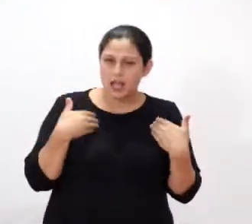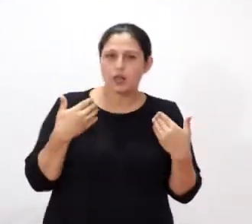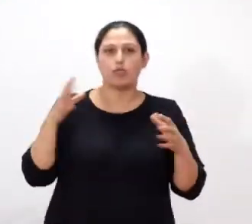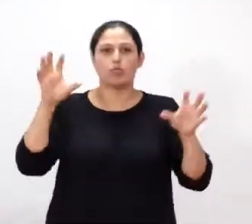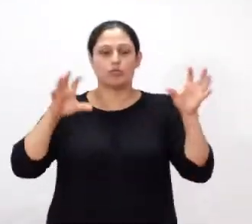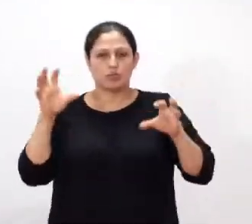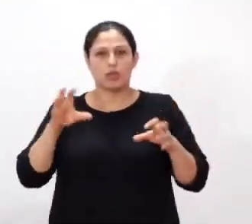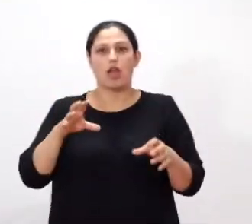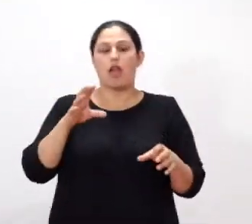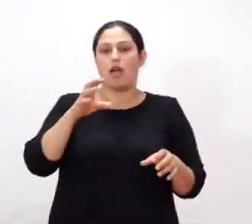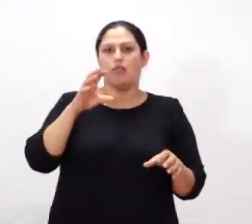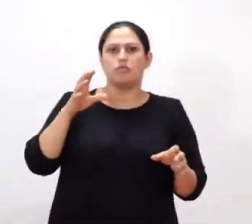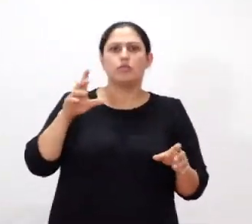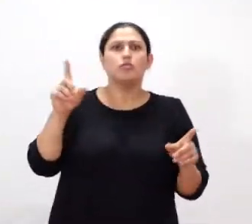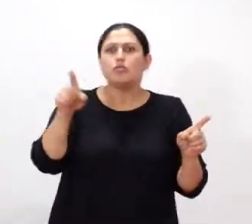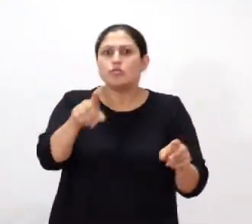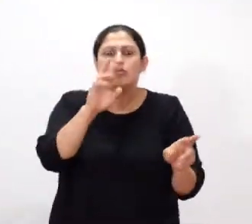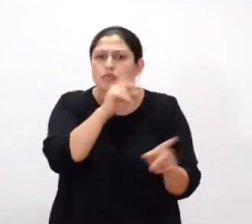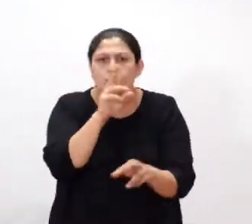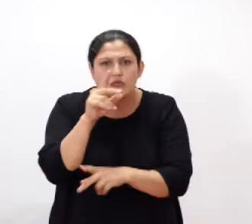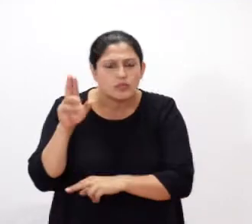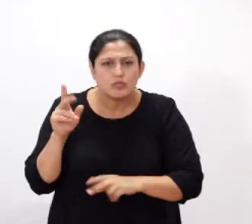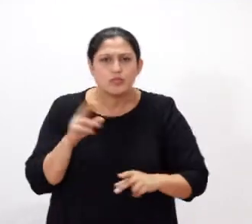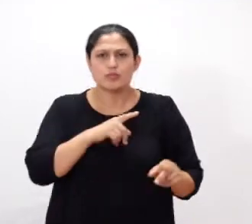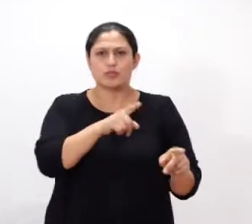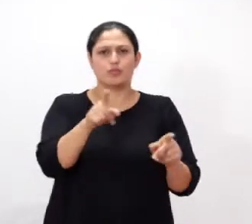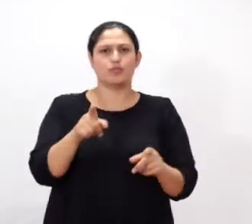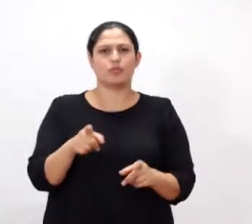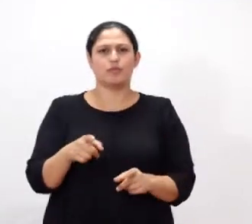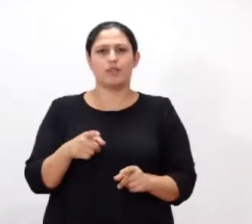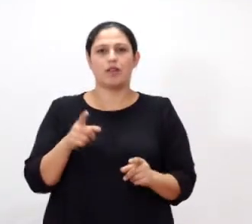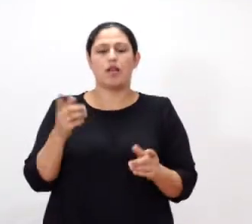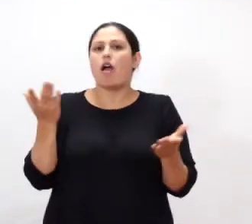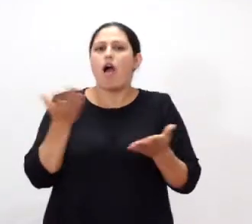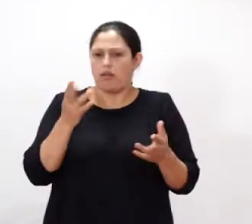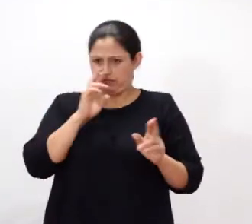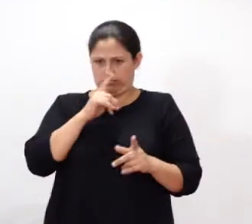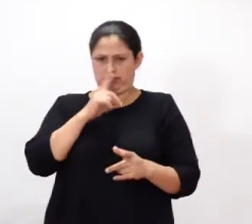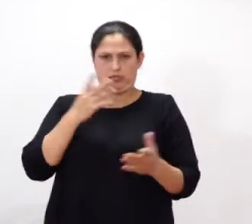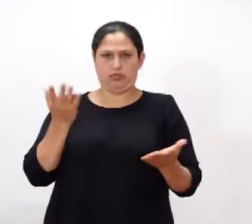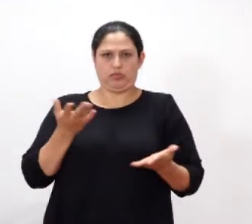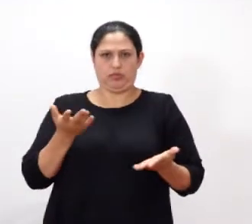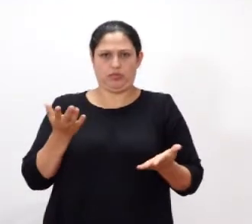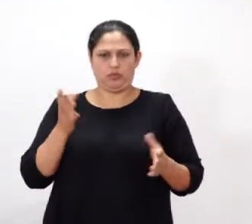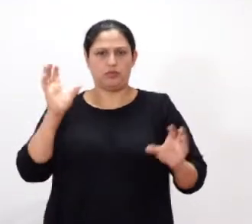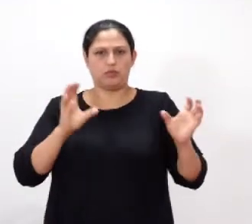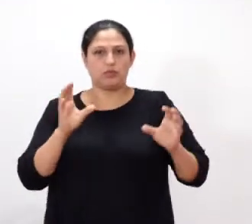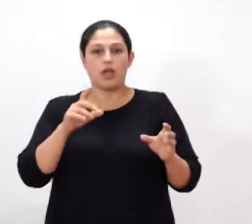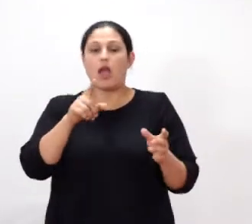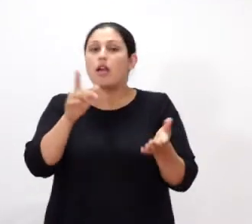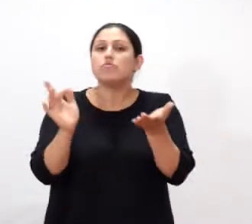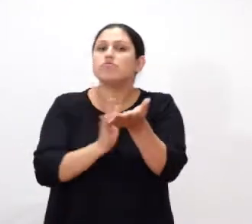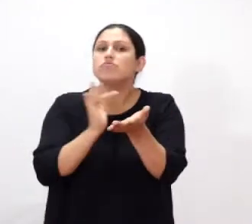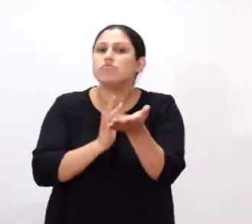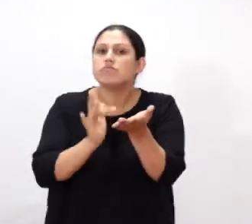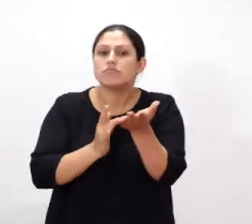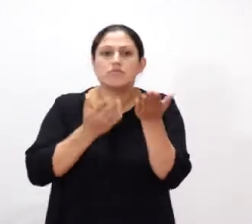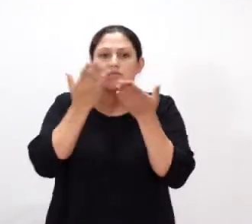زرگوشک پاندا او این کراتون خطاست کدام کرامون خطاست این خیل کتاب خوندن